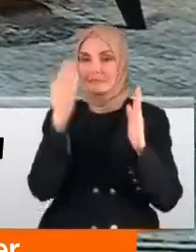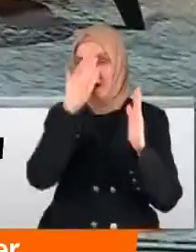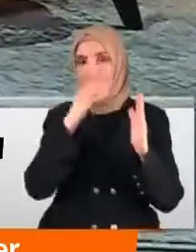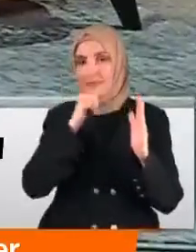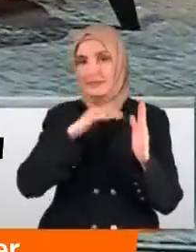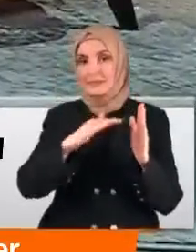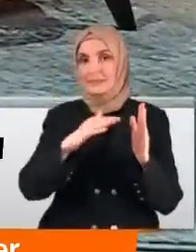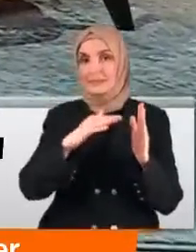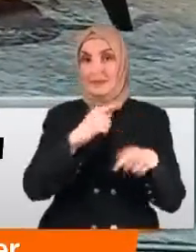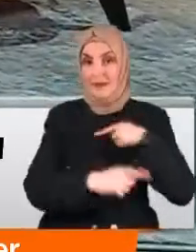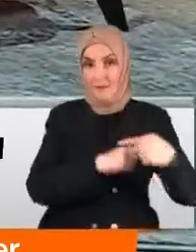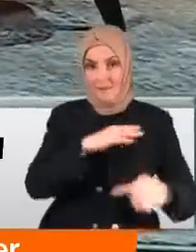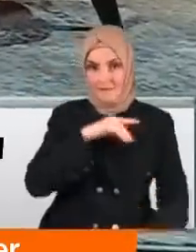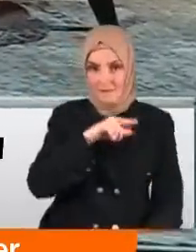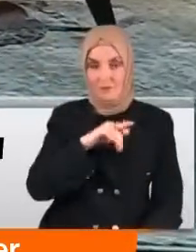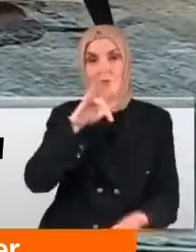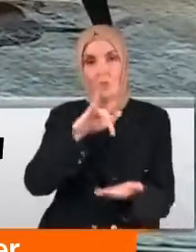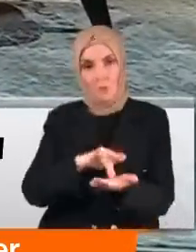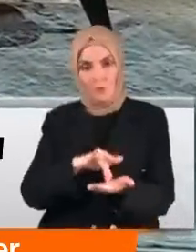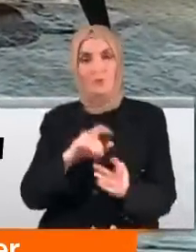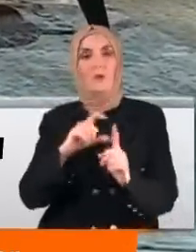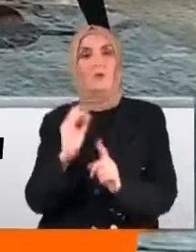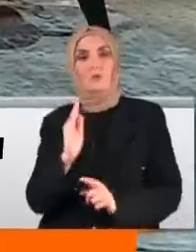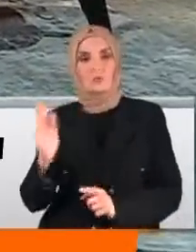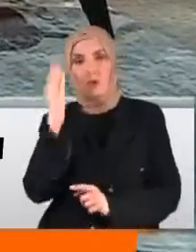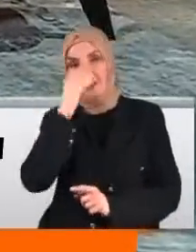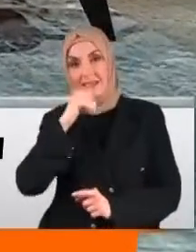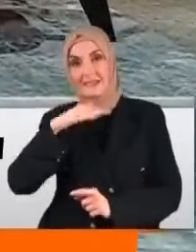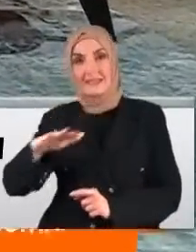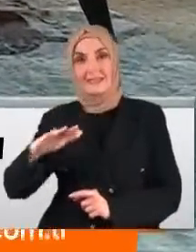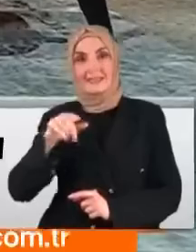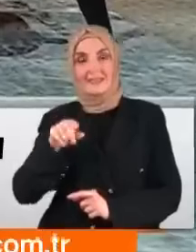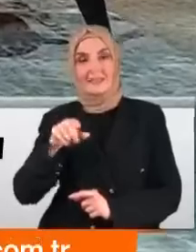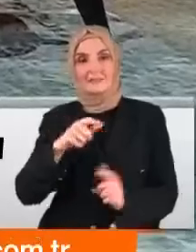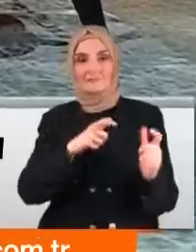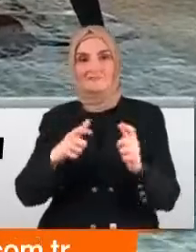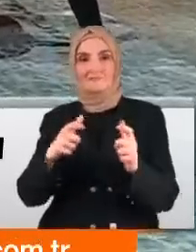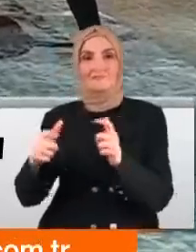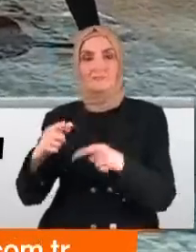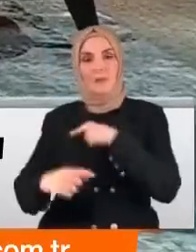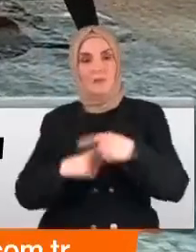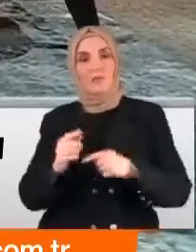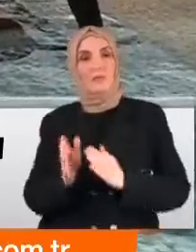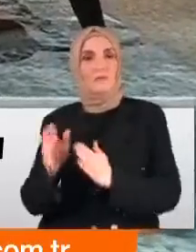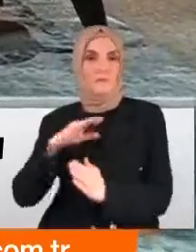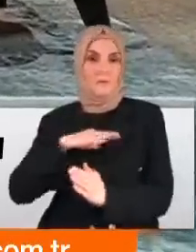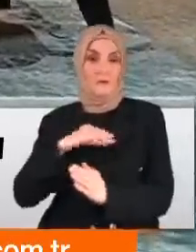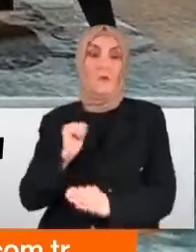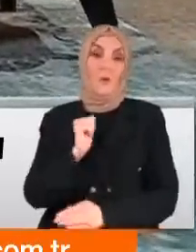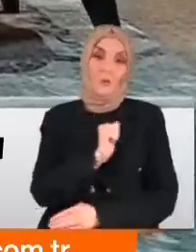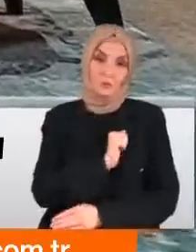ve Doğu Karadeniz'e de böylece kaydırmış olduk. Özellikle Ordu ve Kastamonu açıklarında